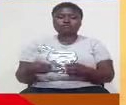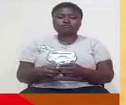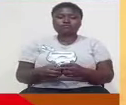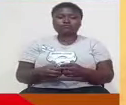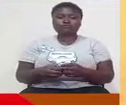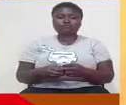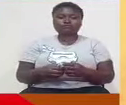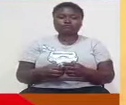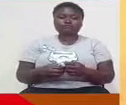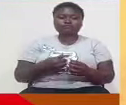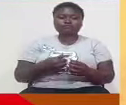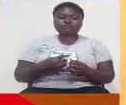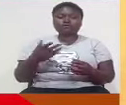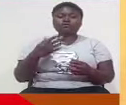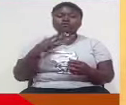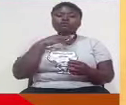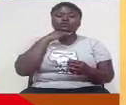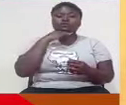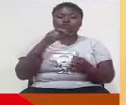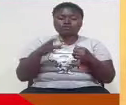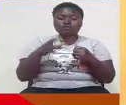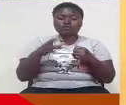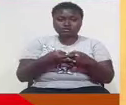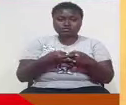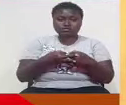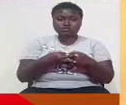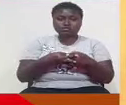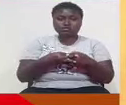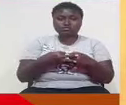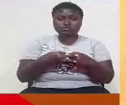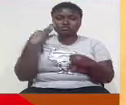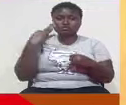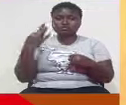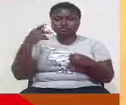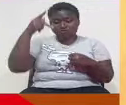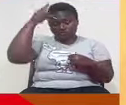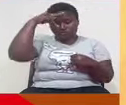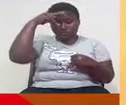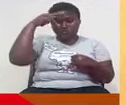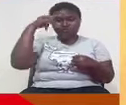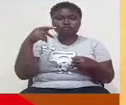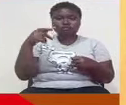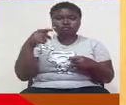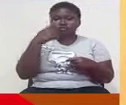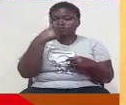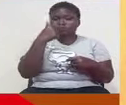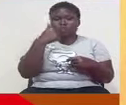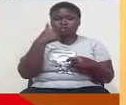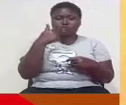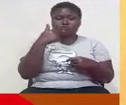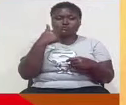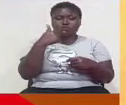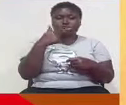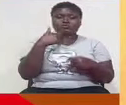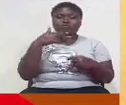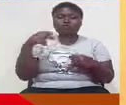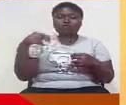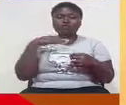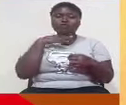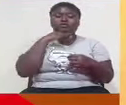about 80 deaths among them. Three security officers who actually killed, not in active combat, because